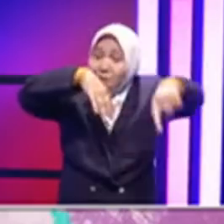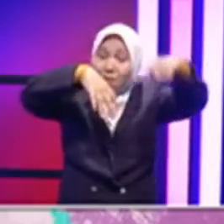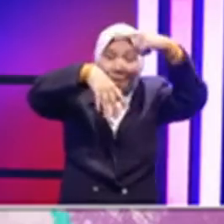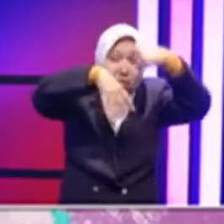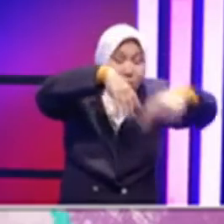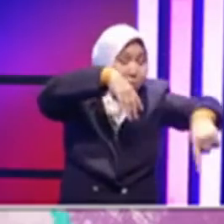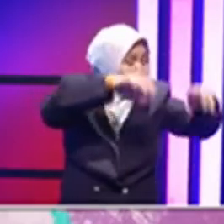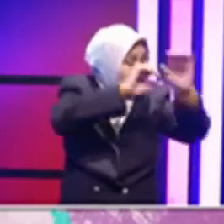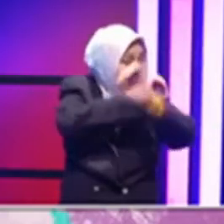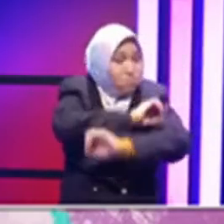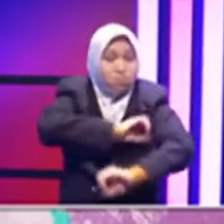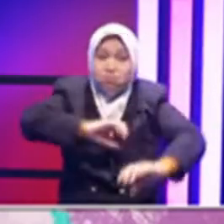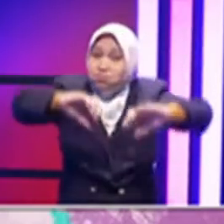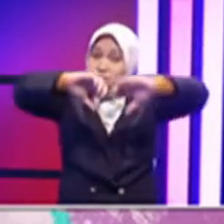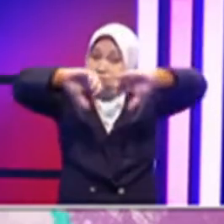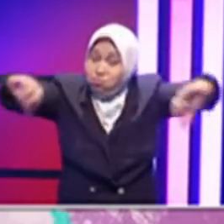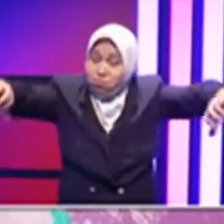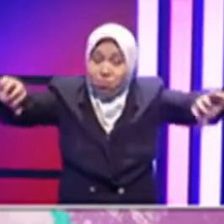فروج